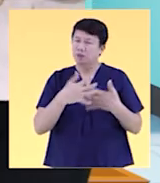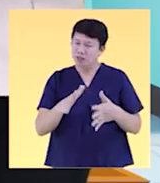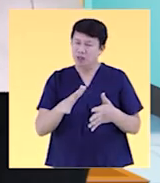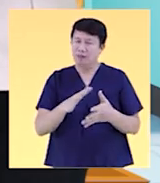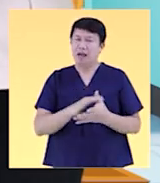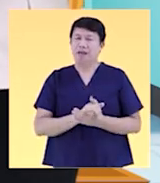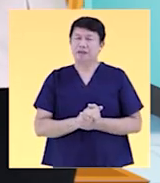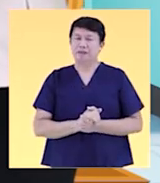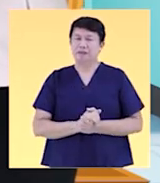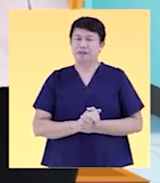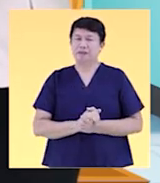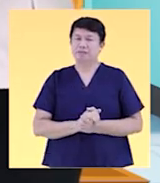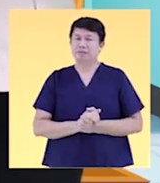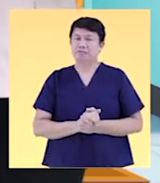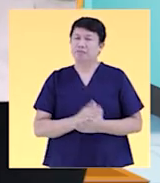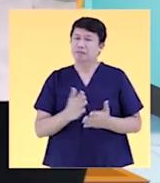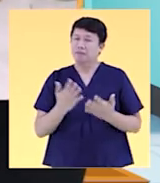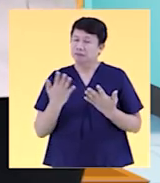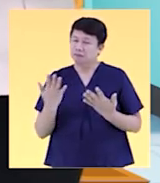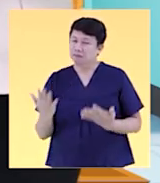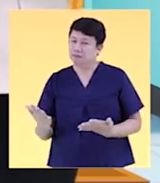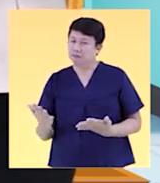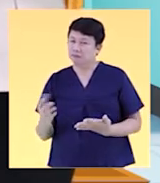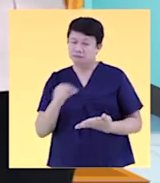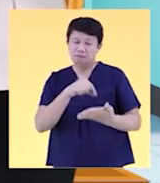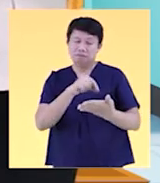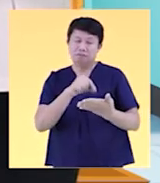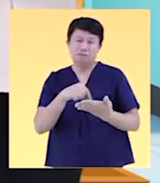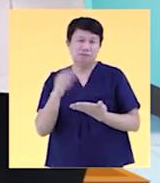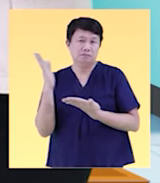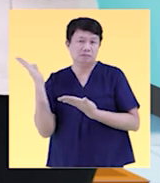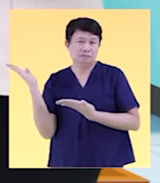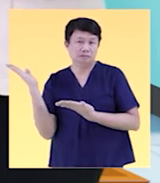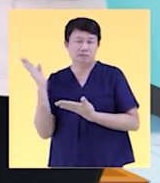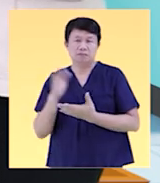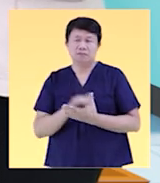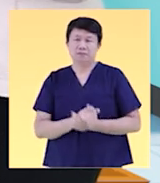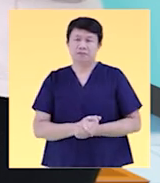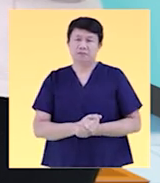Tapos na ba? Ganito ba ang sinulat ninyo?